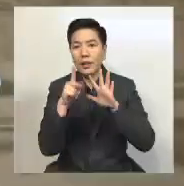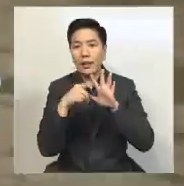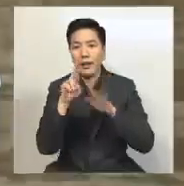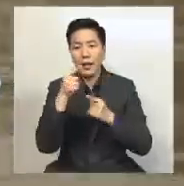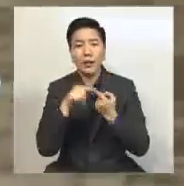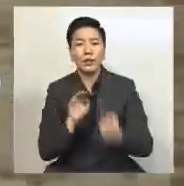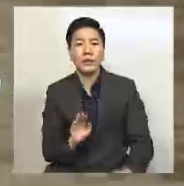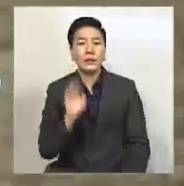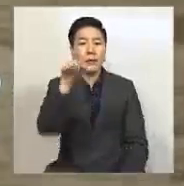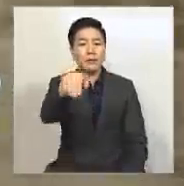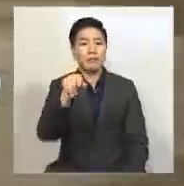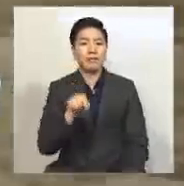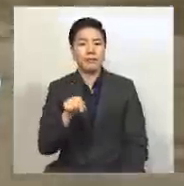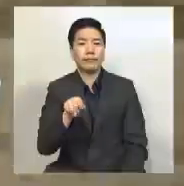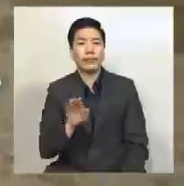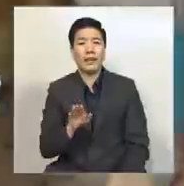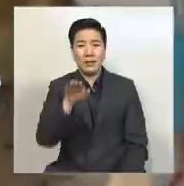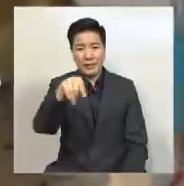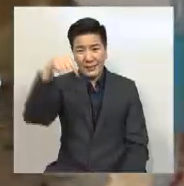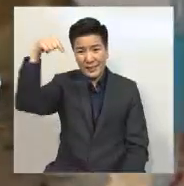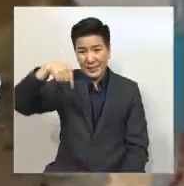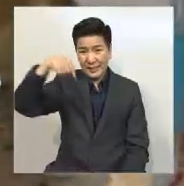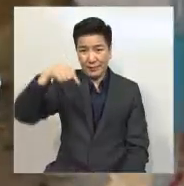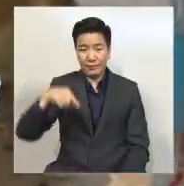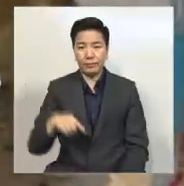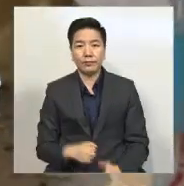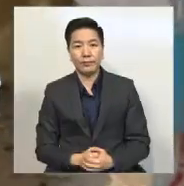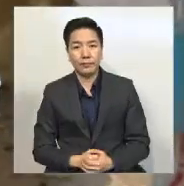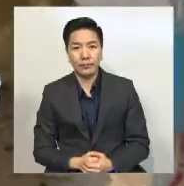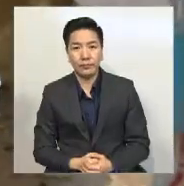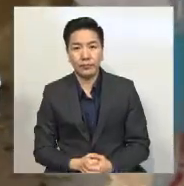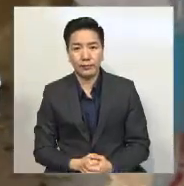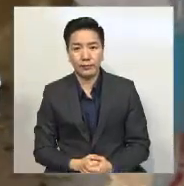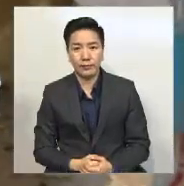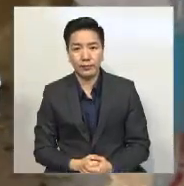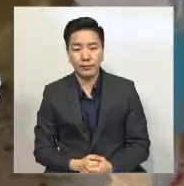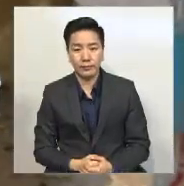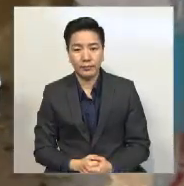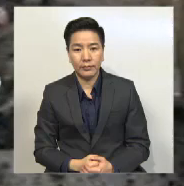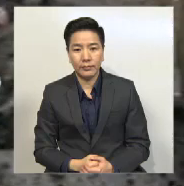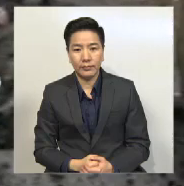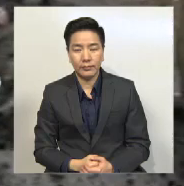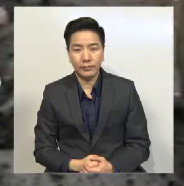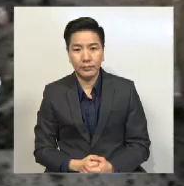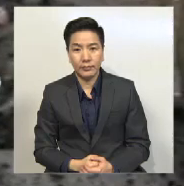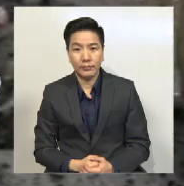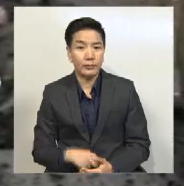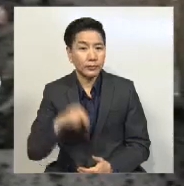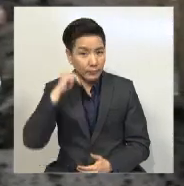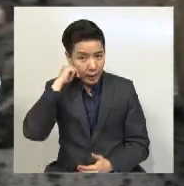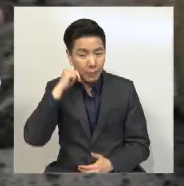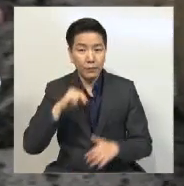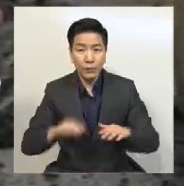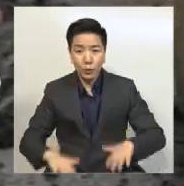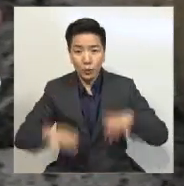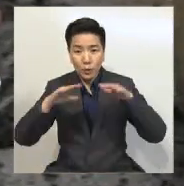ก็คือสะพานลำเสบกแห่งนี้นะครับที่โดนน้ำท่วมนะครับแล้วก็กัดเซาะบริเวณ